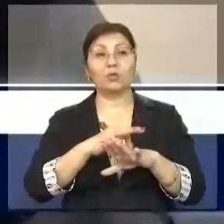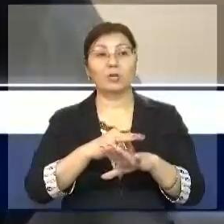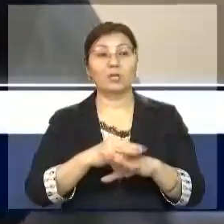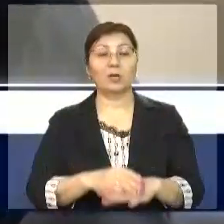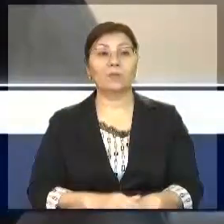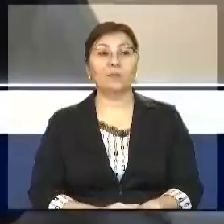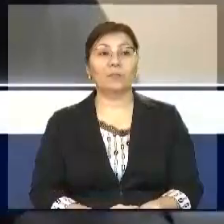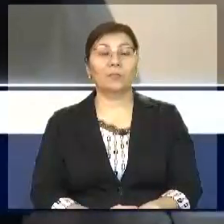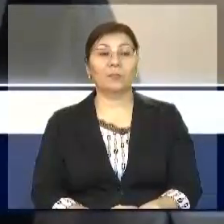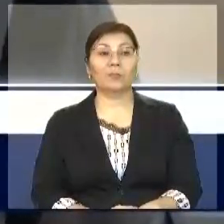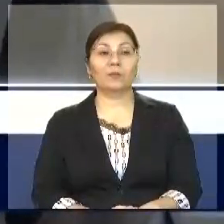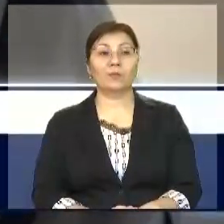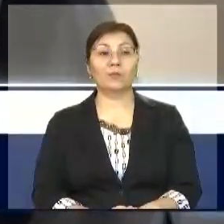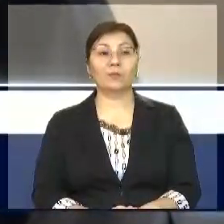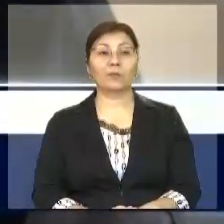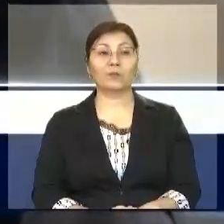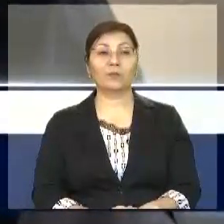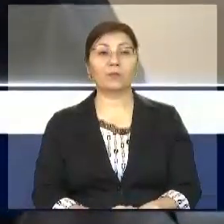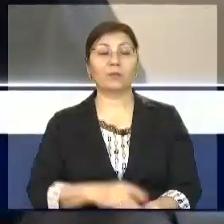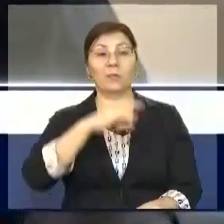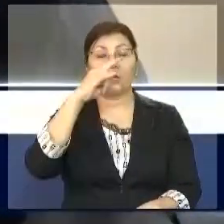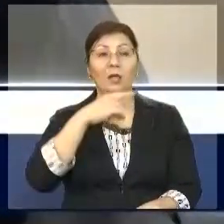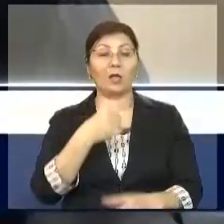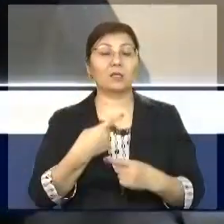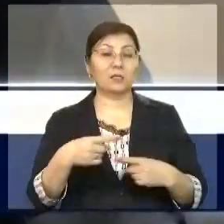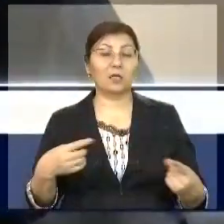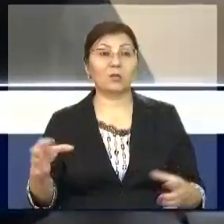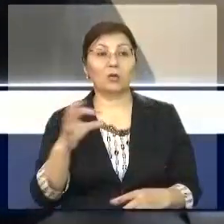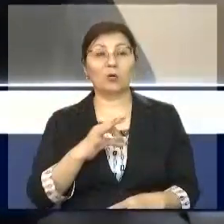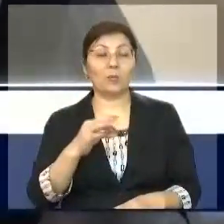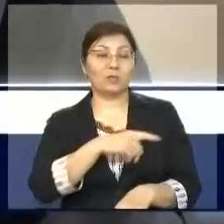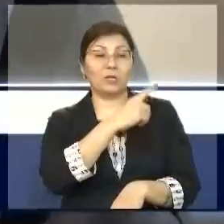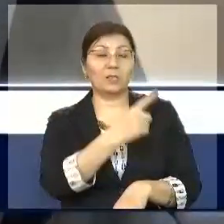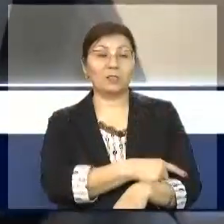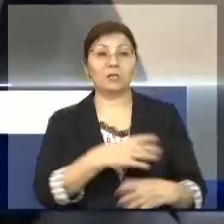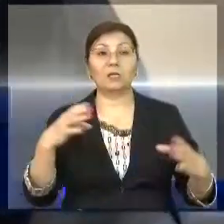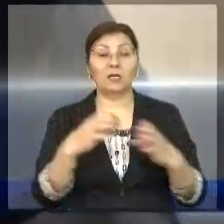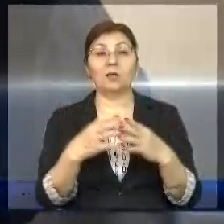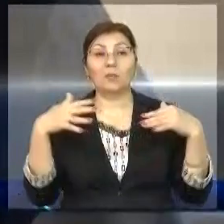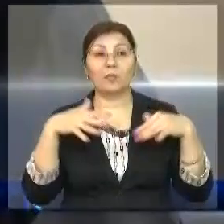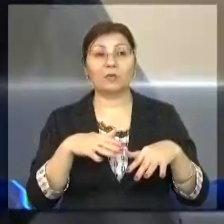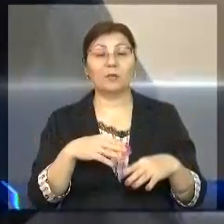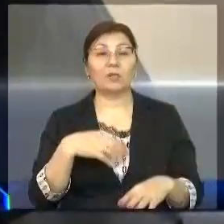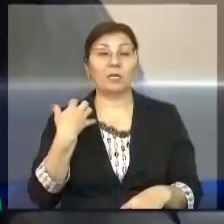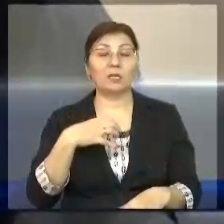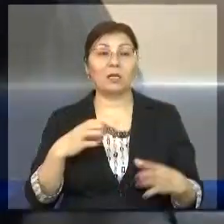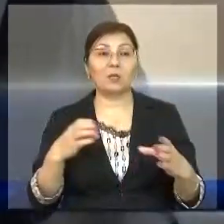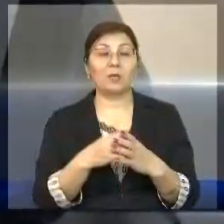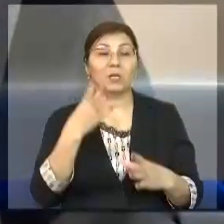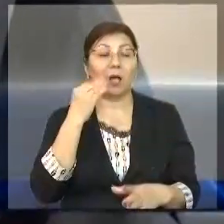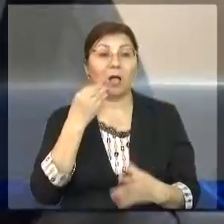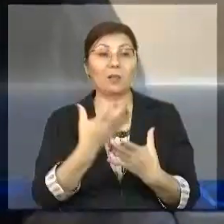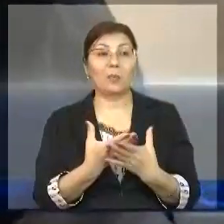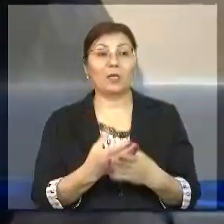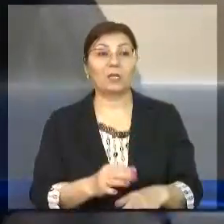осы сезонда ашамыз. Қазақстан түкпір-түкпірінен ең күшті командалар. Бұл Қараз командасы, Алматы,